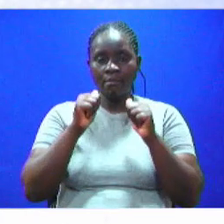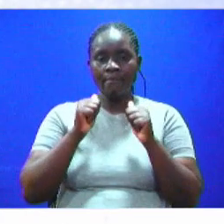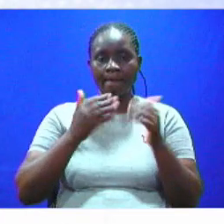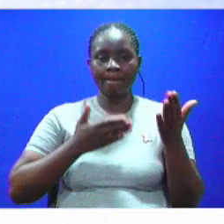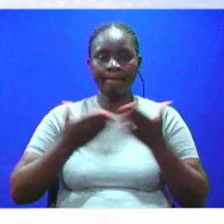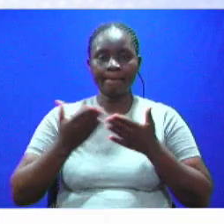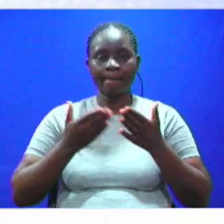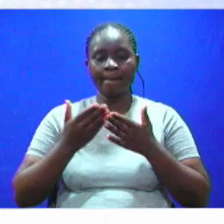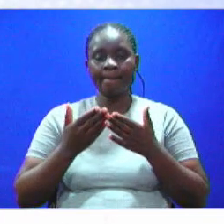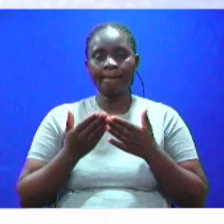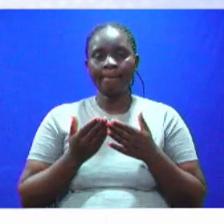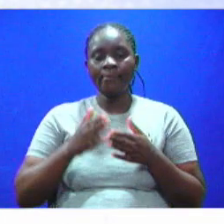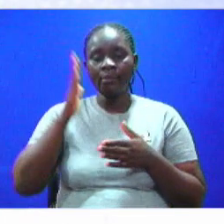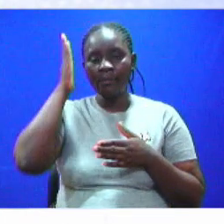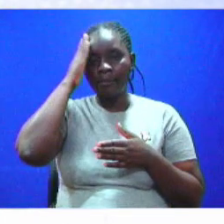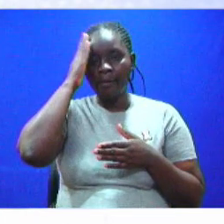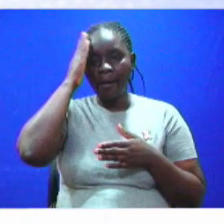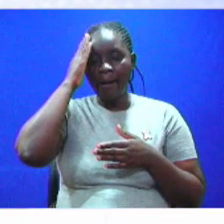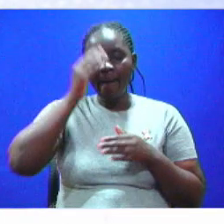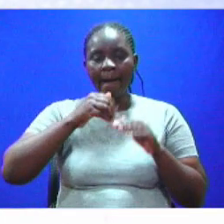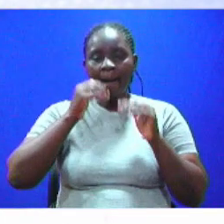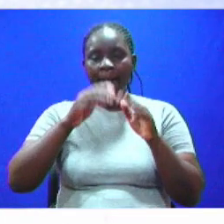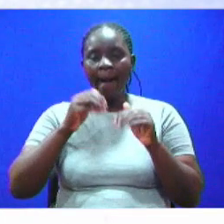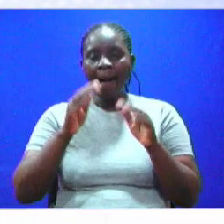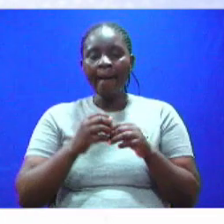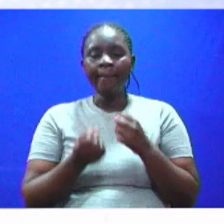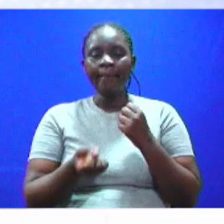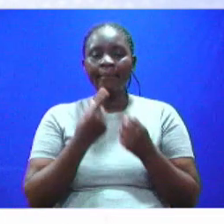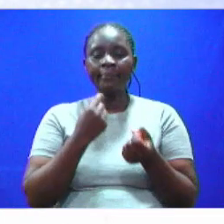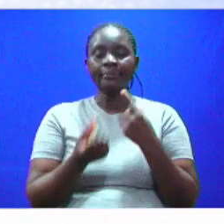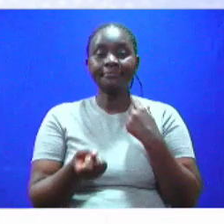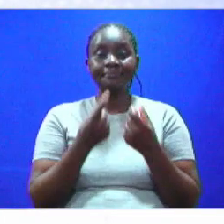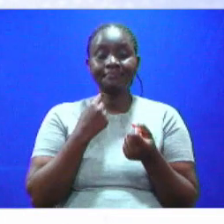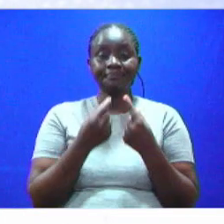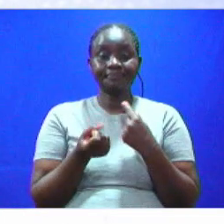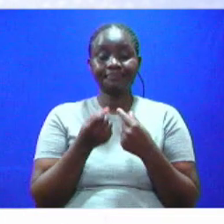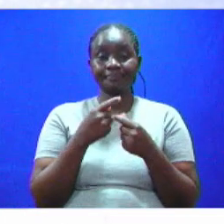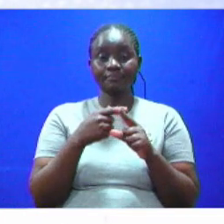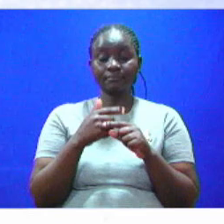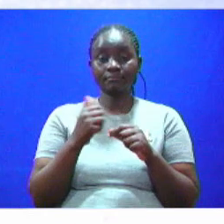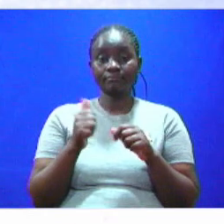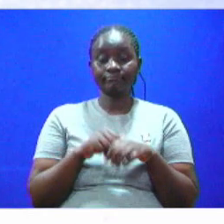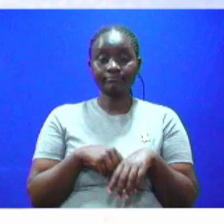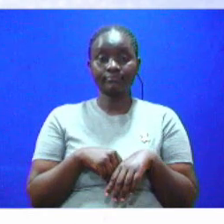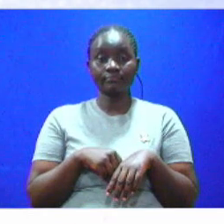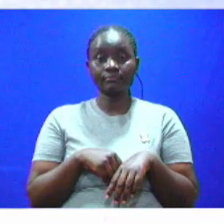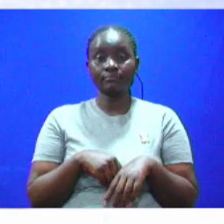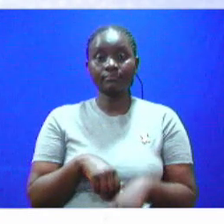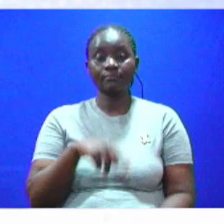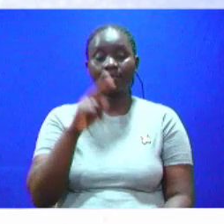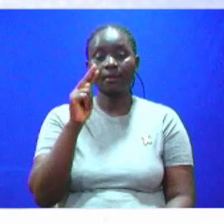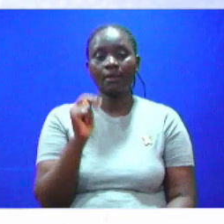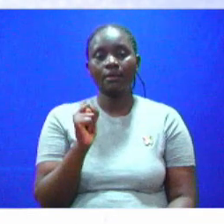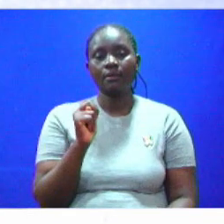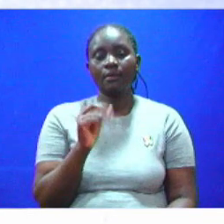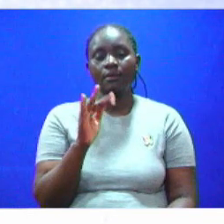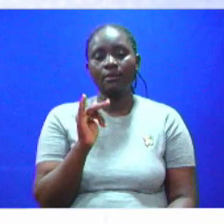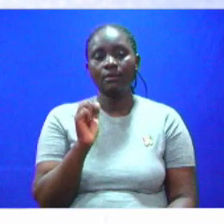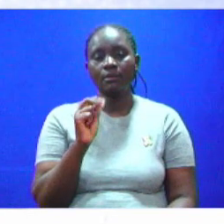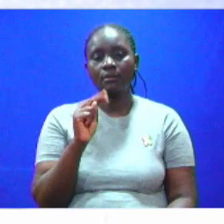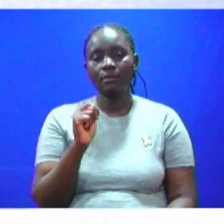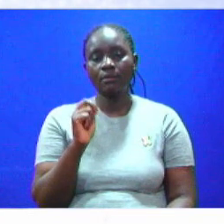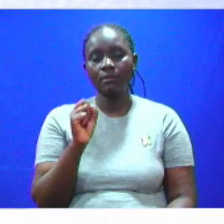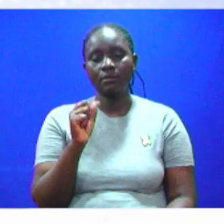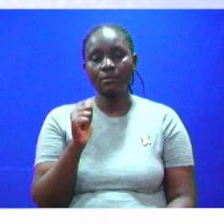Asengo kumenya buna egati ya balimi vekemeli yechae. Koro asike wanda kia nyansiongo ni goveso. Kile na